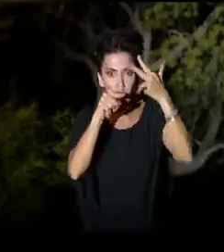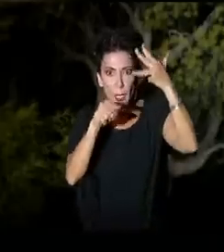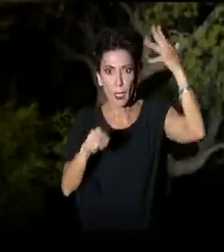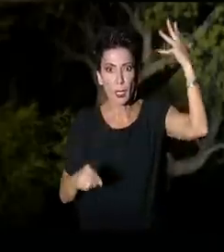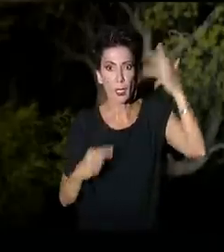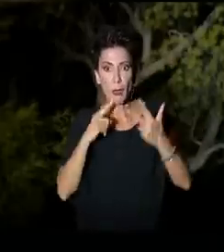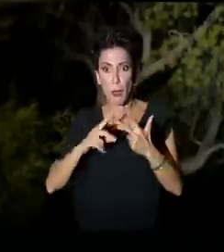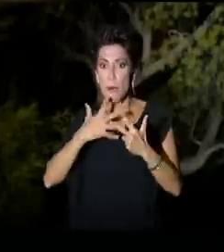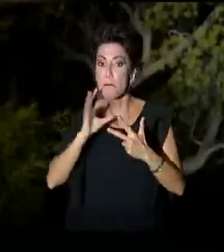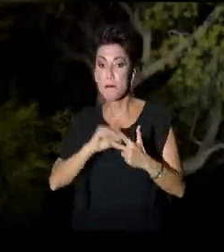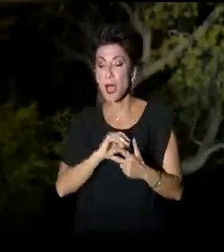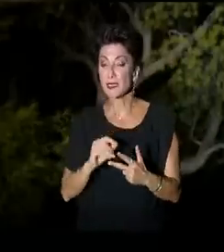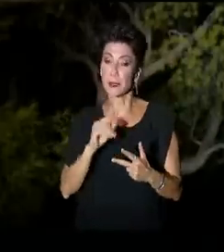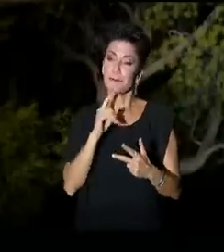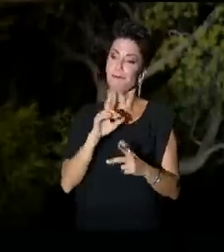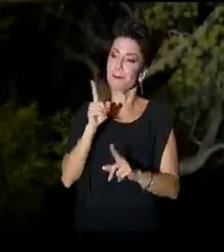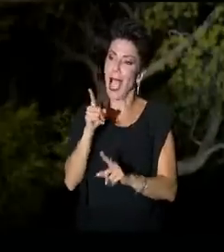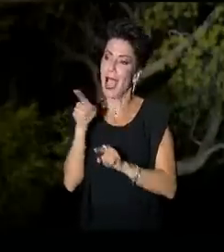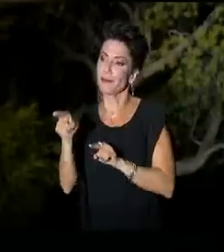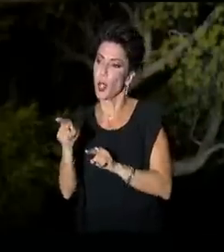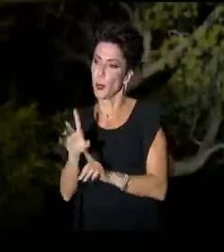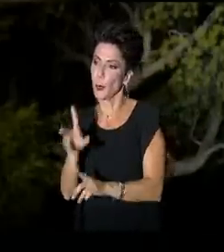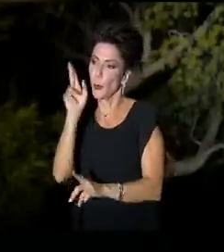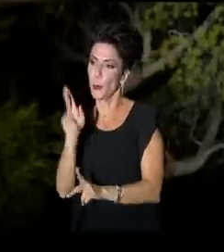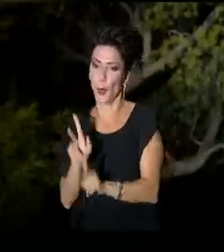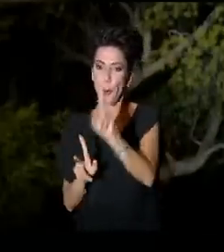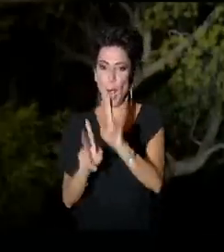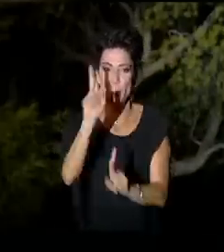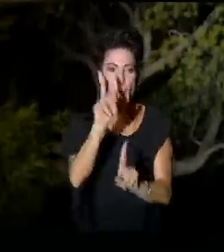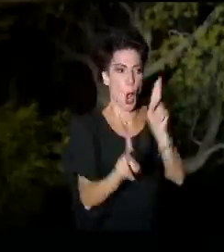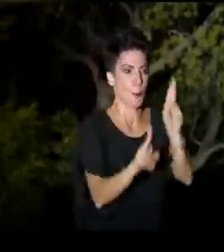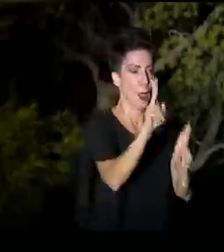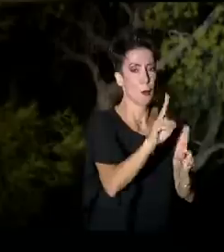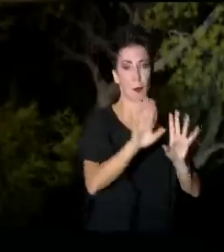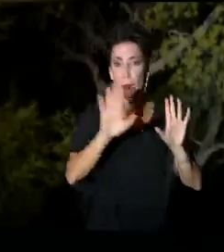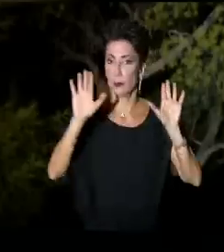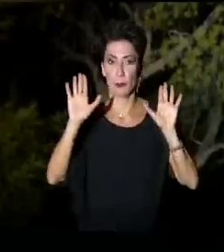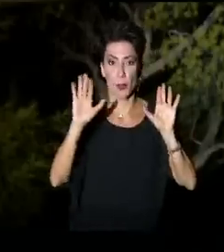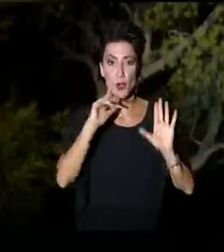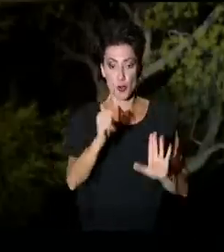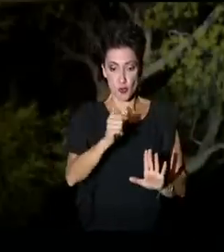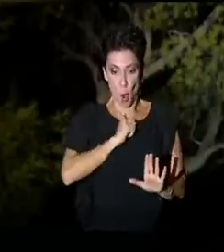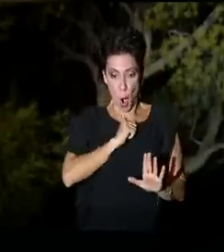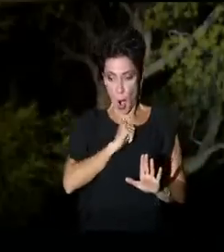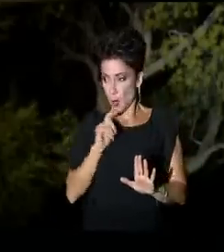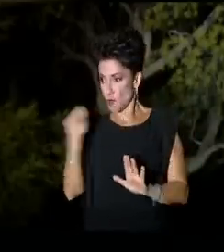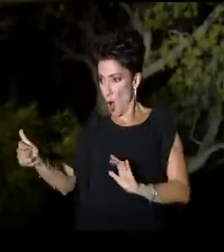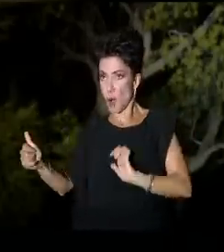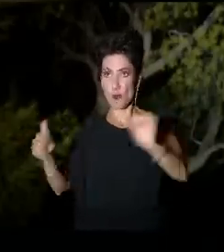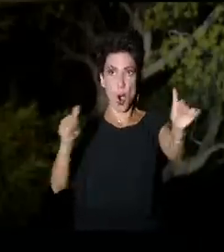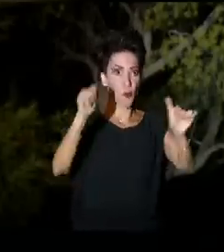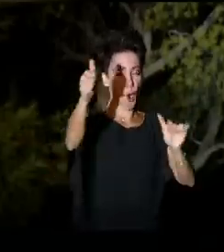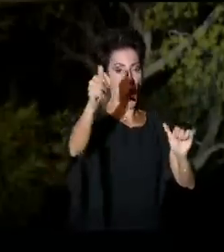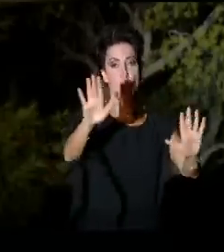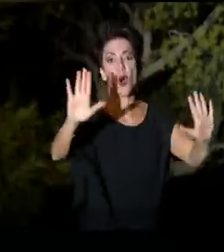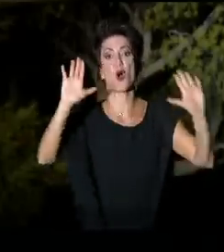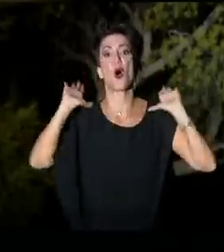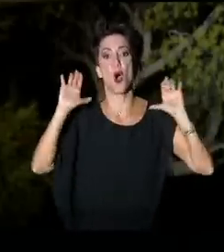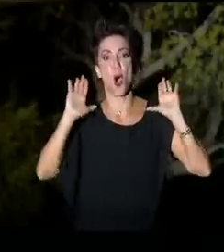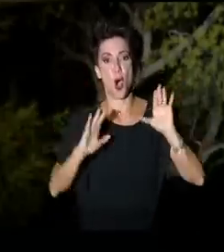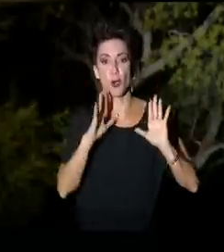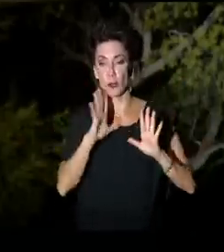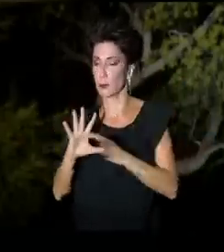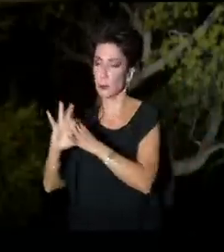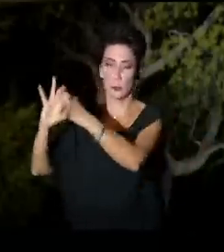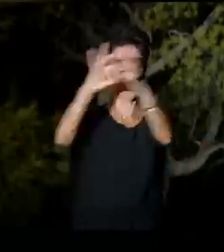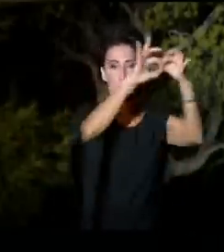μόνο με τη συνεργασία όλων των χωρών και όλων των λαών της Ηπείρου μας, που